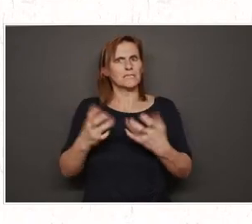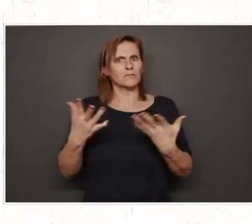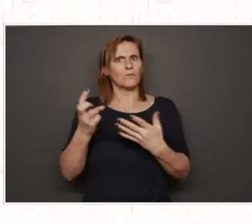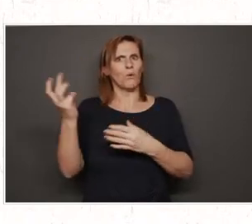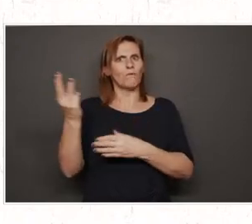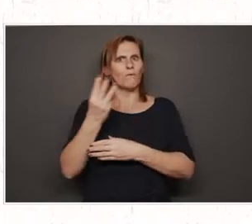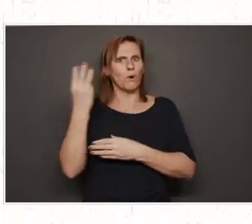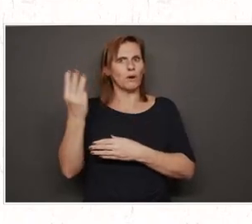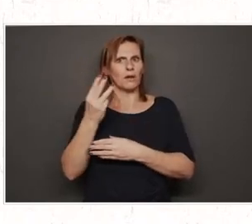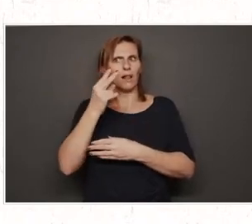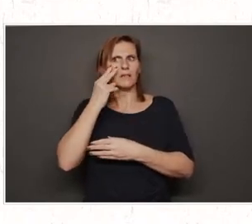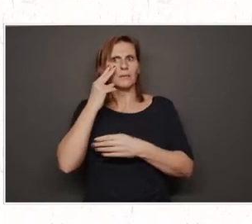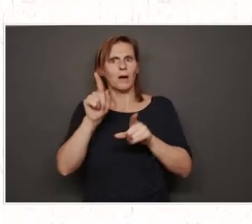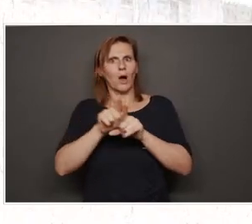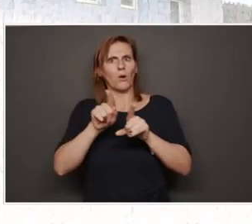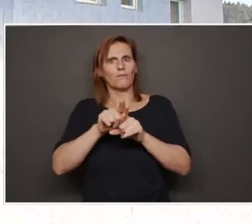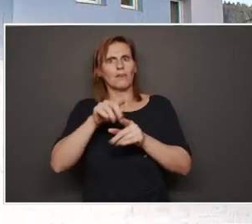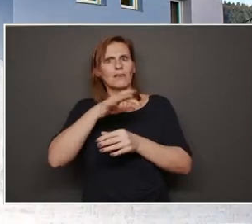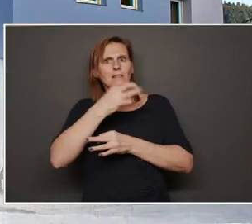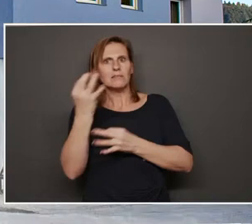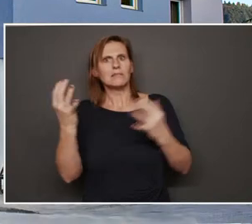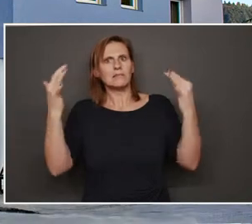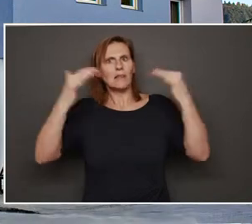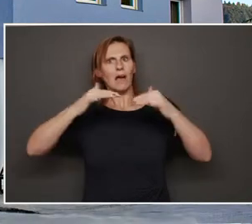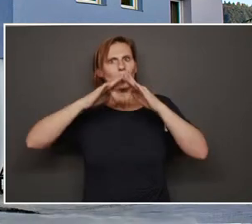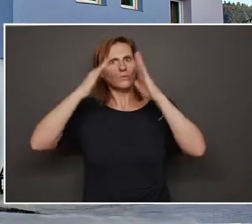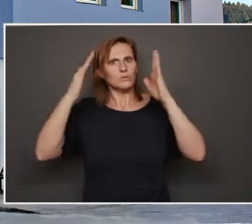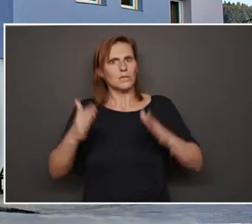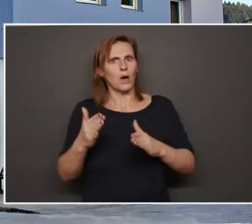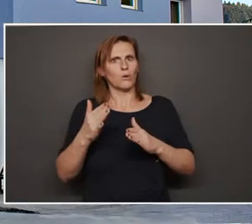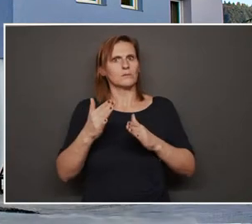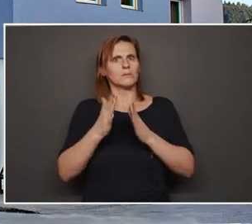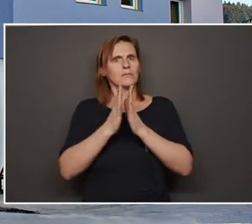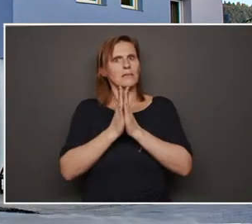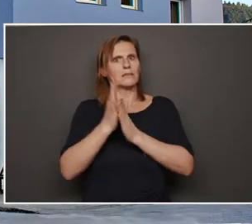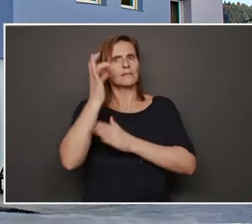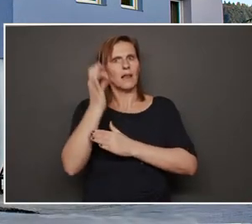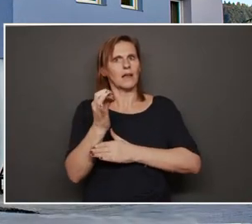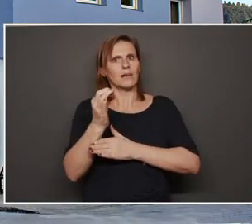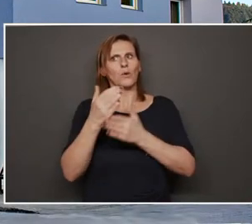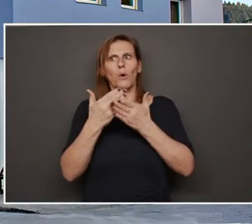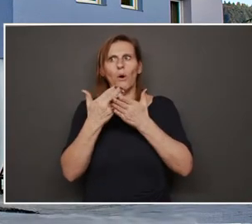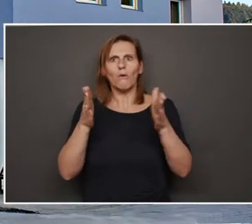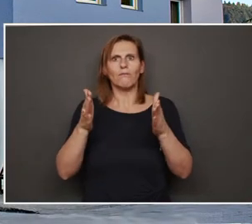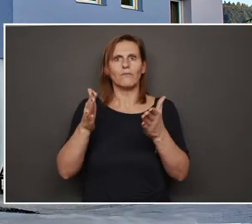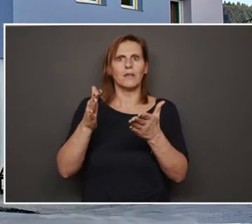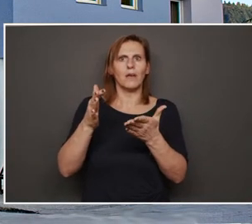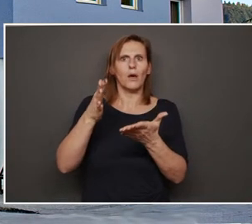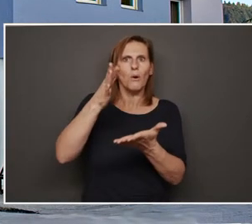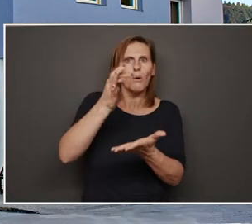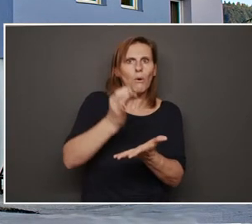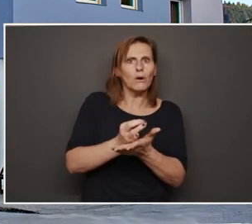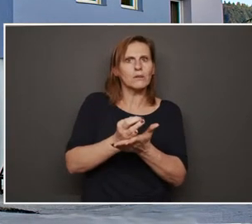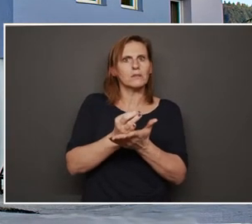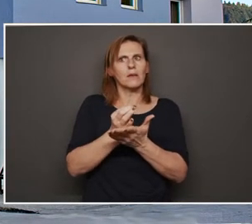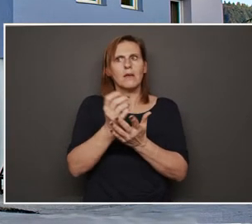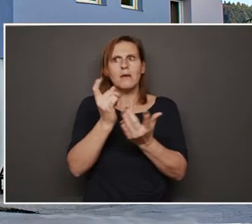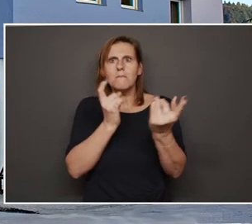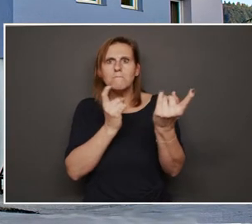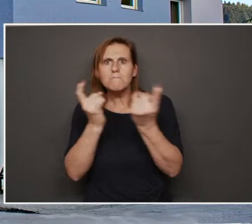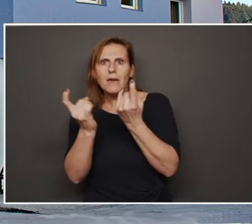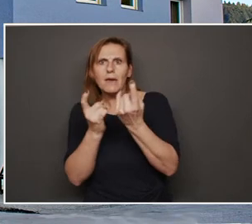sich als Tagungshaus mit kirchlicher Trägerschaft, als offenen Ort der Begegnung, des Austausches und der Inklusion.